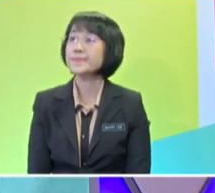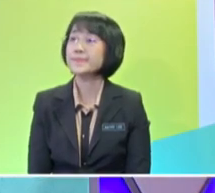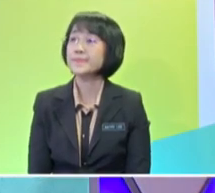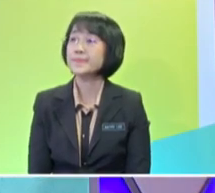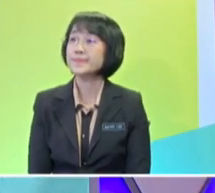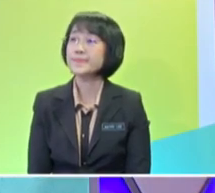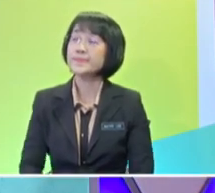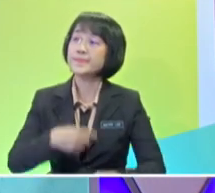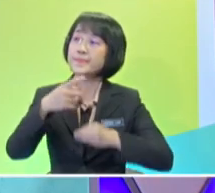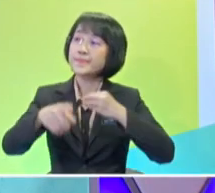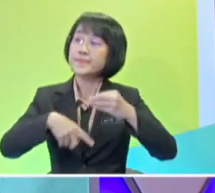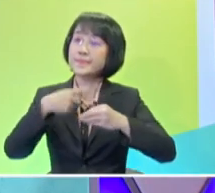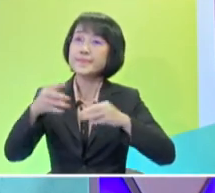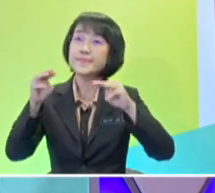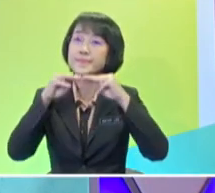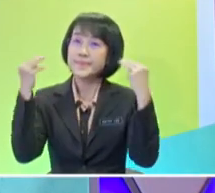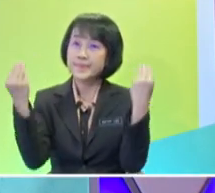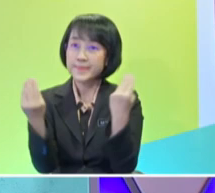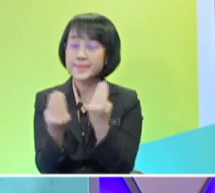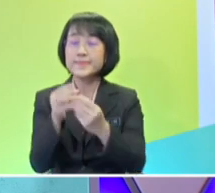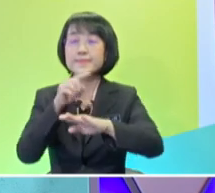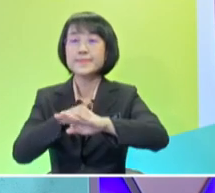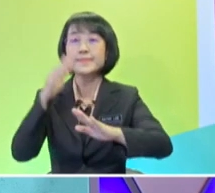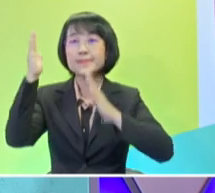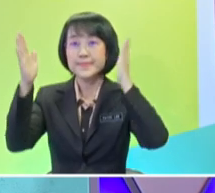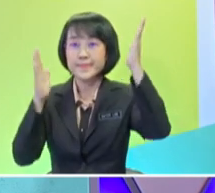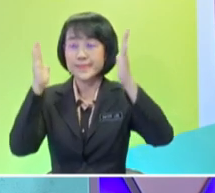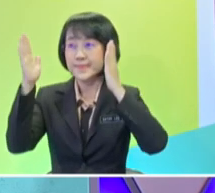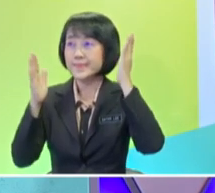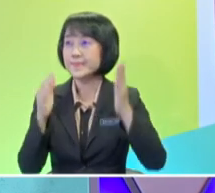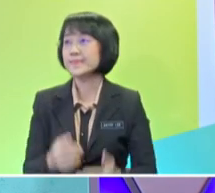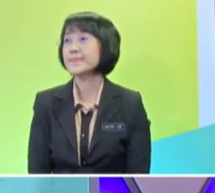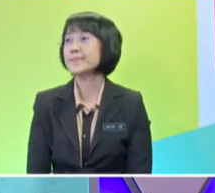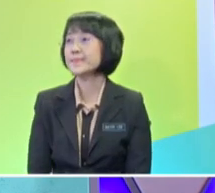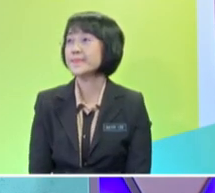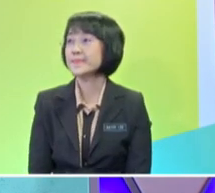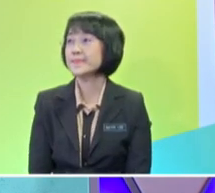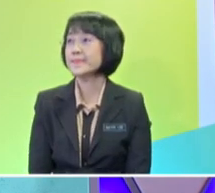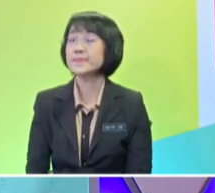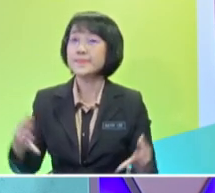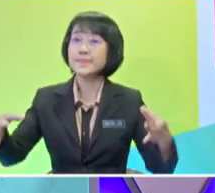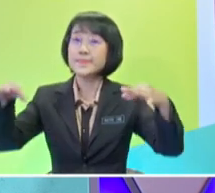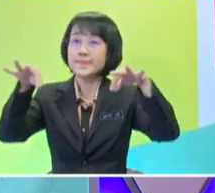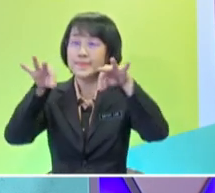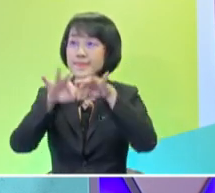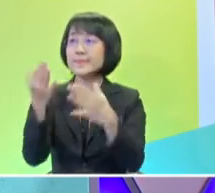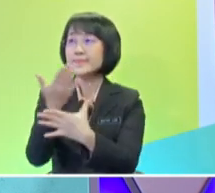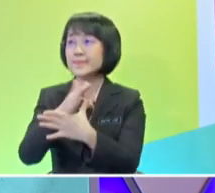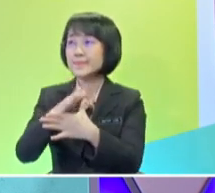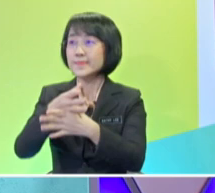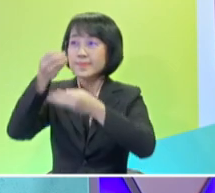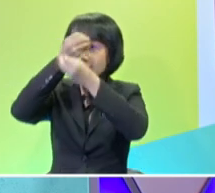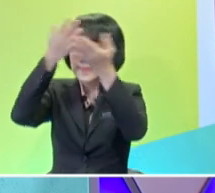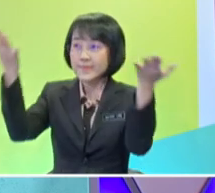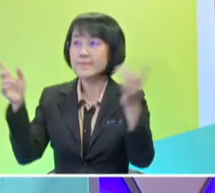dengan masyarakat di Malaysia sebenarnya jadi yang kita adalah kepentingan maklumat